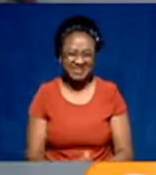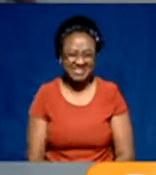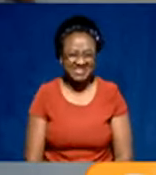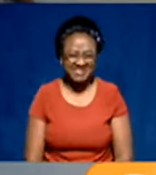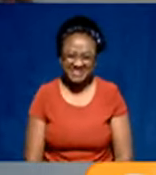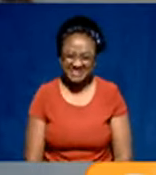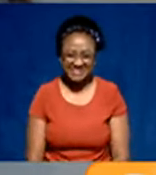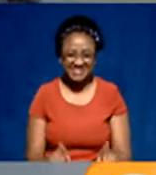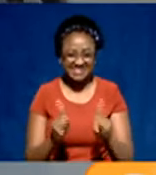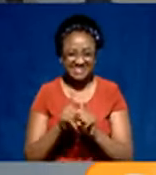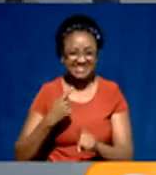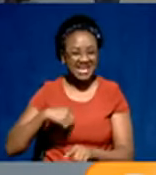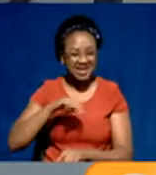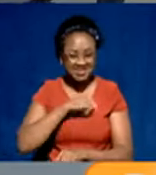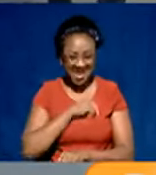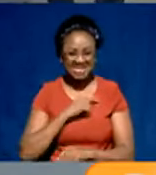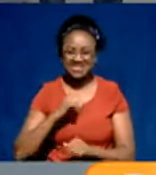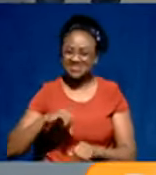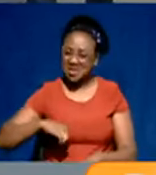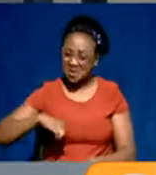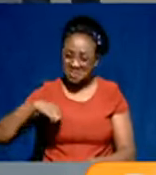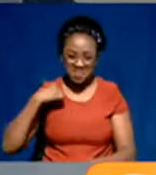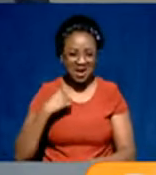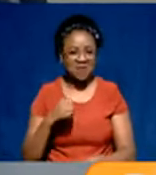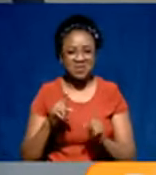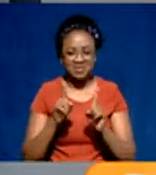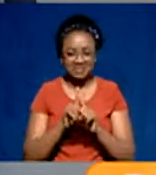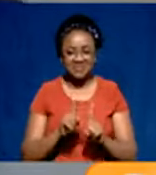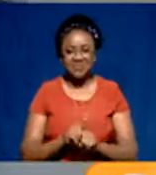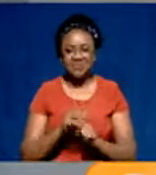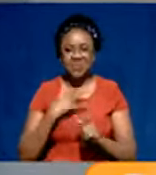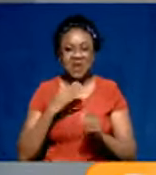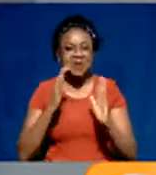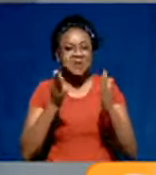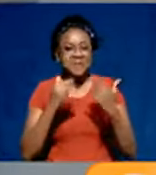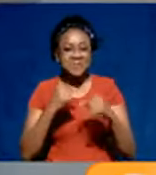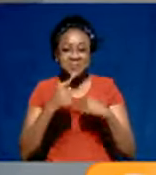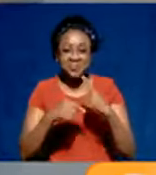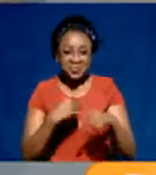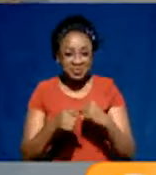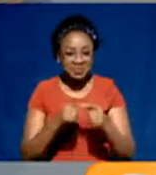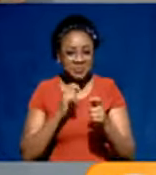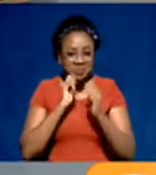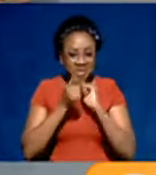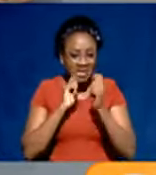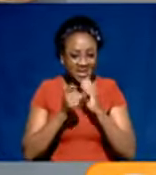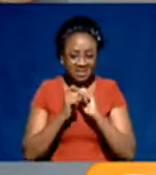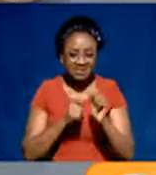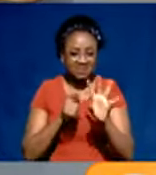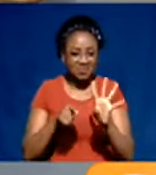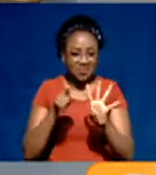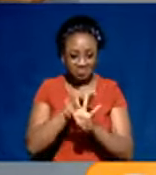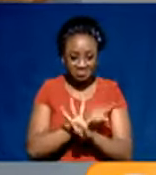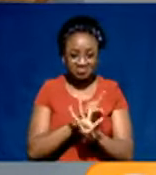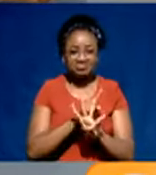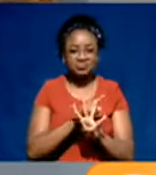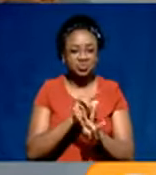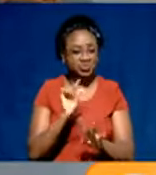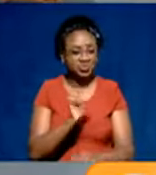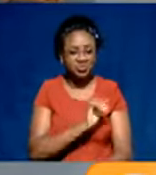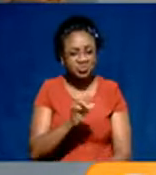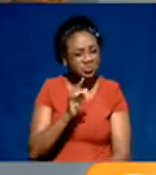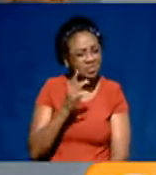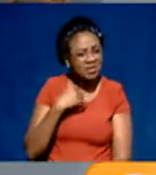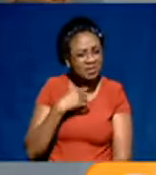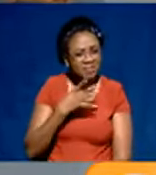As we are as well. Doris, stand by. We'll also come back to you in a little short while. And also we'll come back to Kamora, Esther, and Dickens. You know,